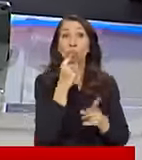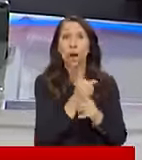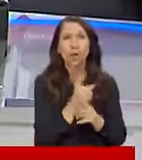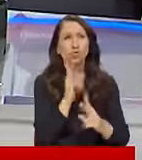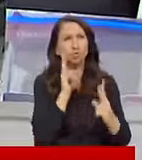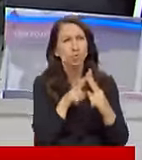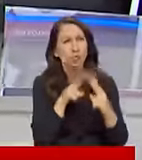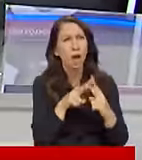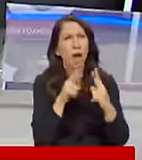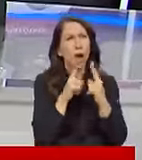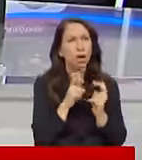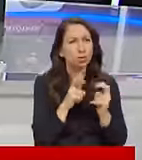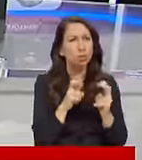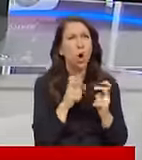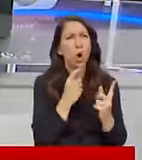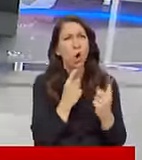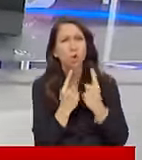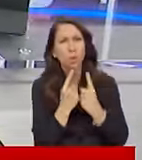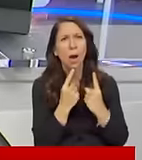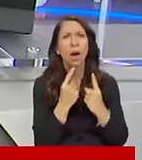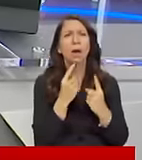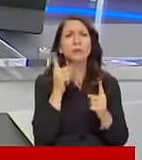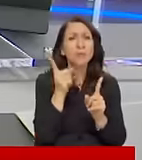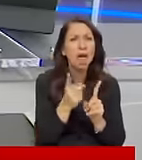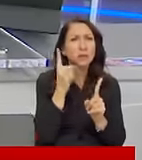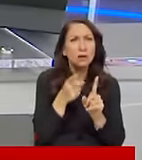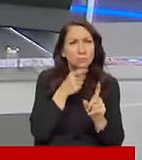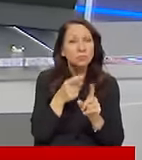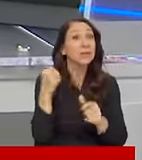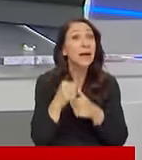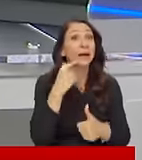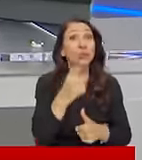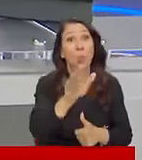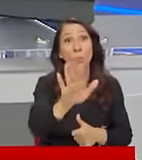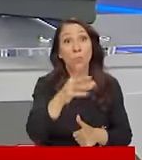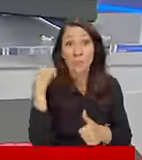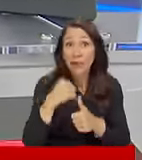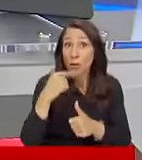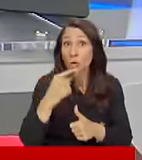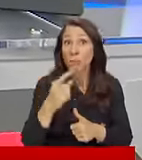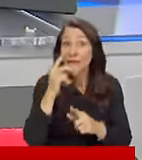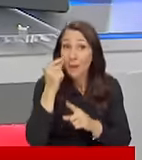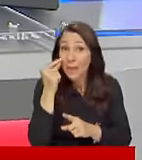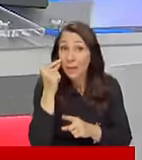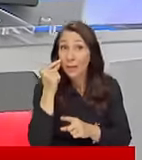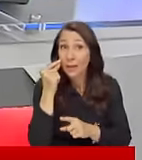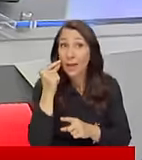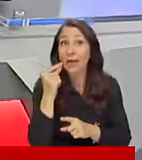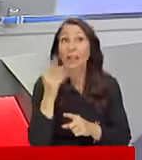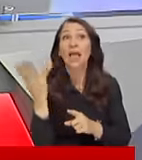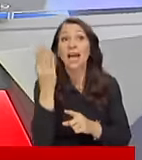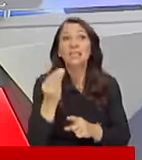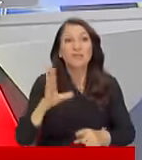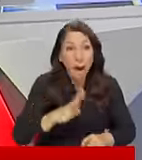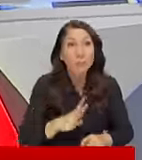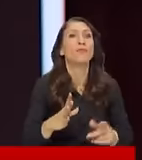Mülakatlar, görüşmeler, araştırmalar, konuşmalar, her birisi. Tekrar ifade ediyorum. Bakın tekrar ifade ediyorum Hüker Bey. Daha iyisi